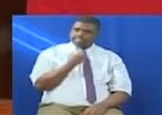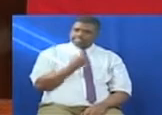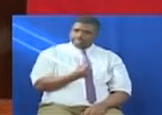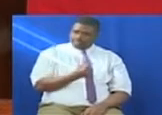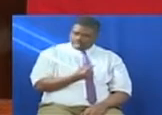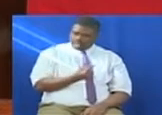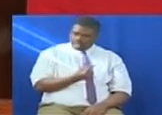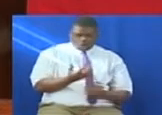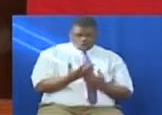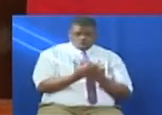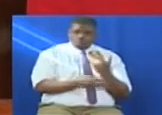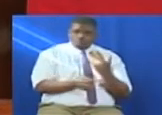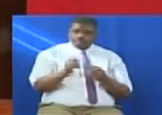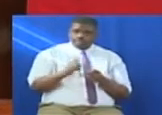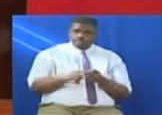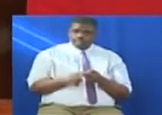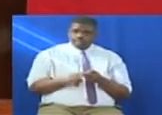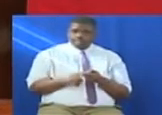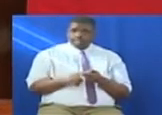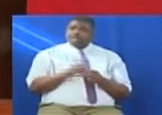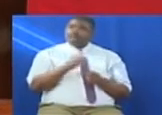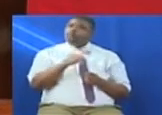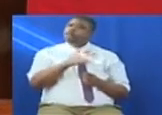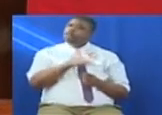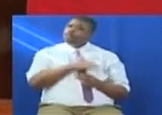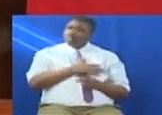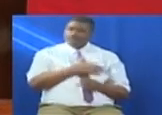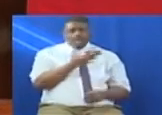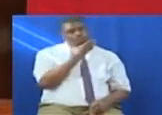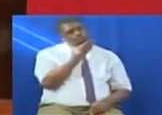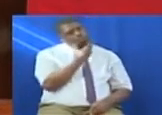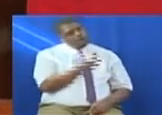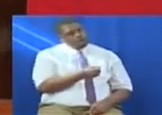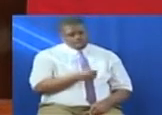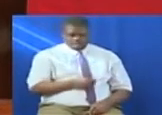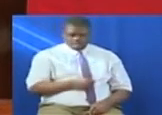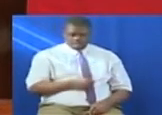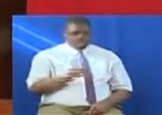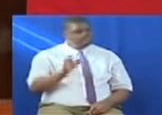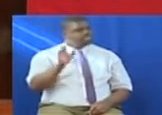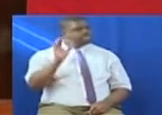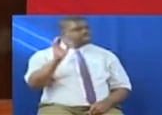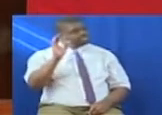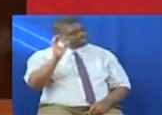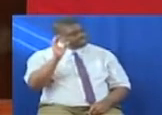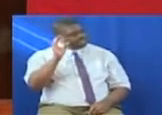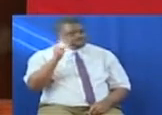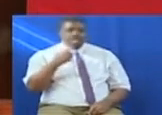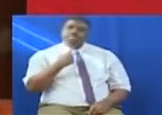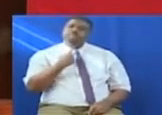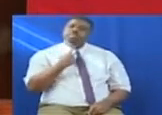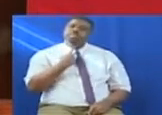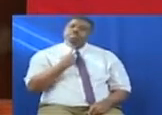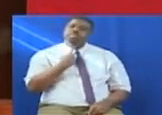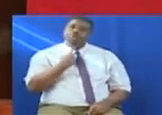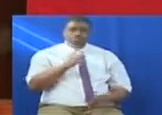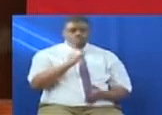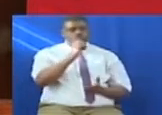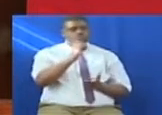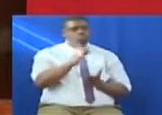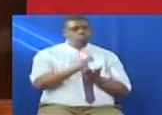naomba kunukuu kwamba nampenda Bwana kwa kuwa anasikiliza sauti ya dua